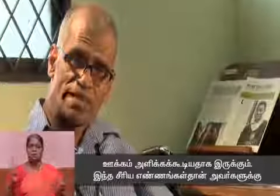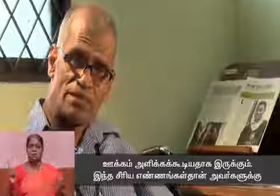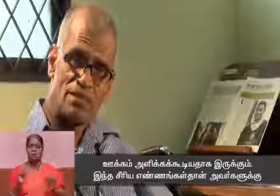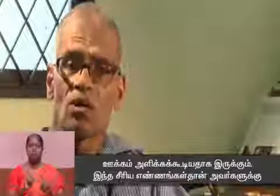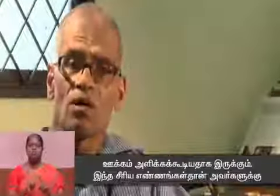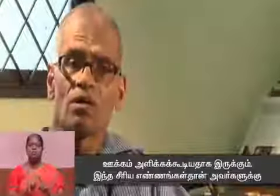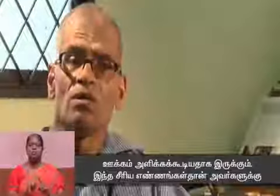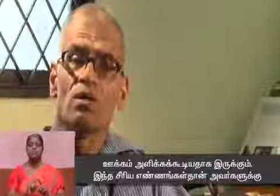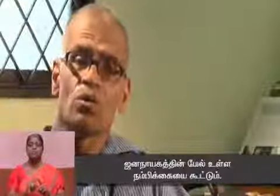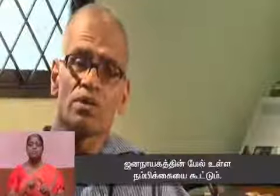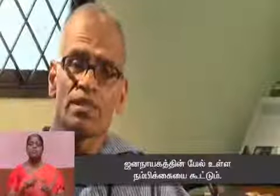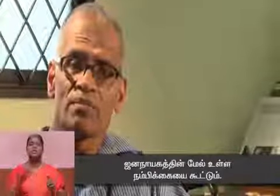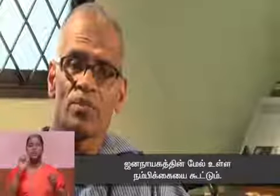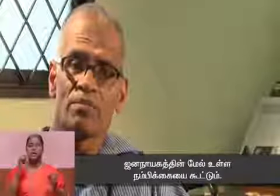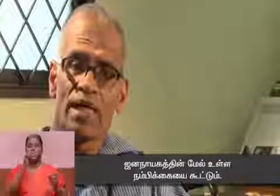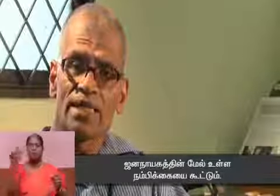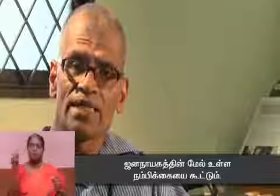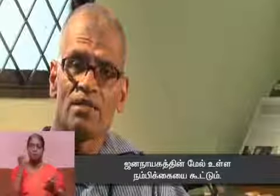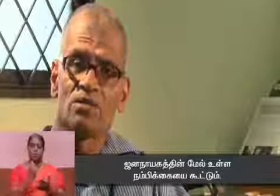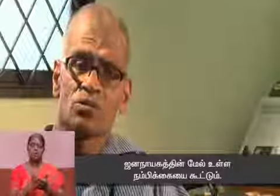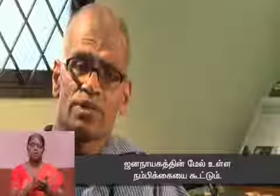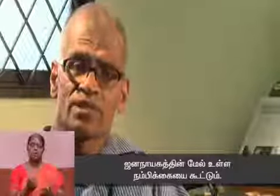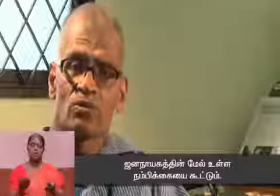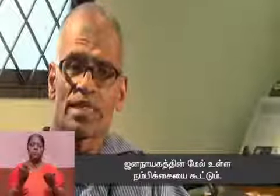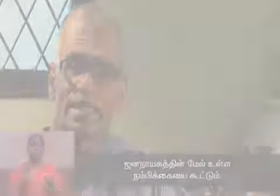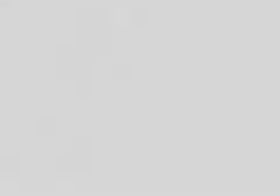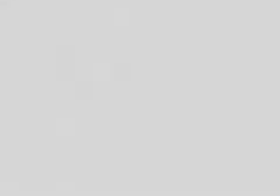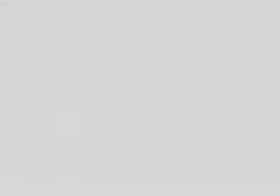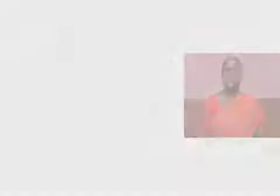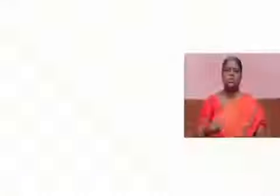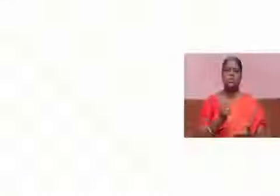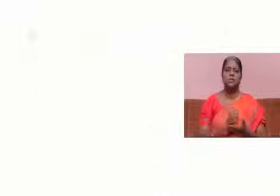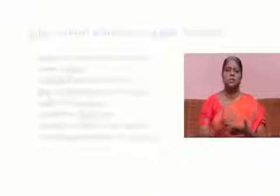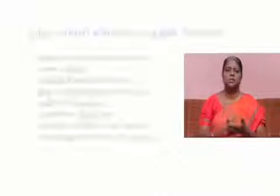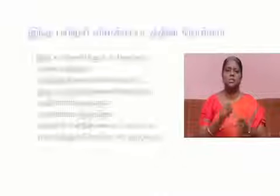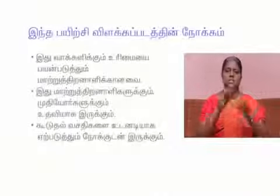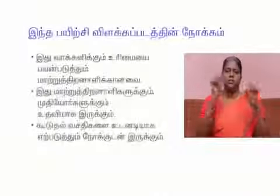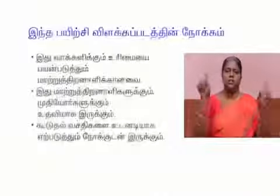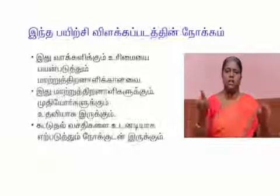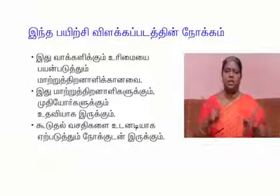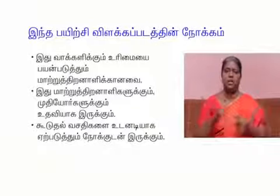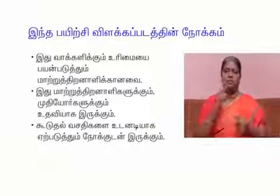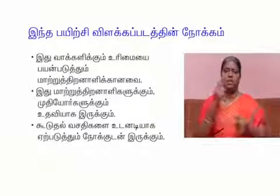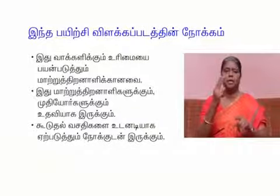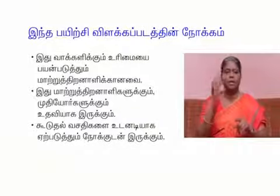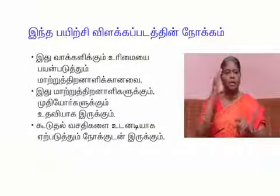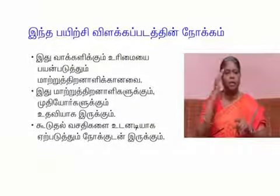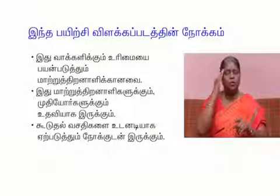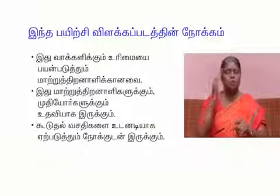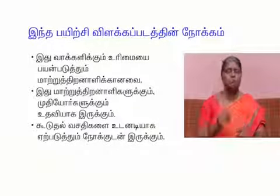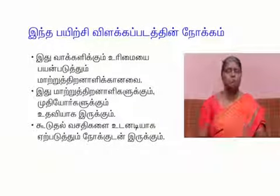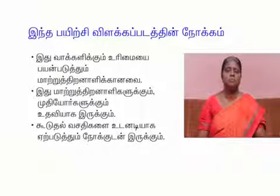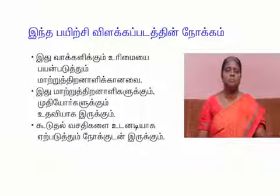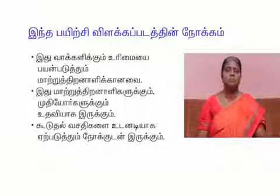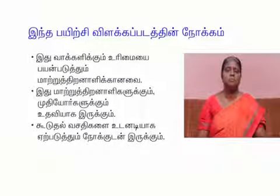எண்ணங்கள்தான் அவர்களுக்கு ஜனநாயகத்தின் மேல் உள்ள நம்பிக்கையை கூட்டும். இந்த பயிற்சி விளக்கப்படத்தின் நோக்கம்: